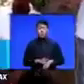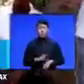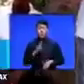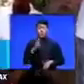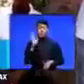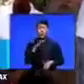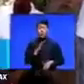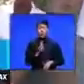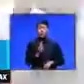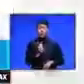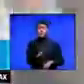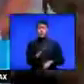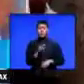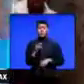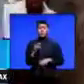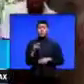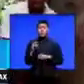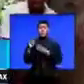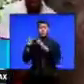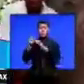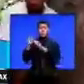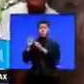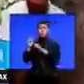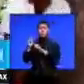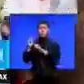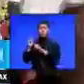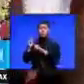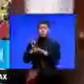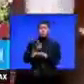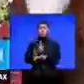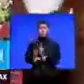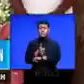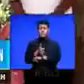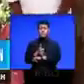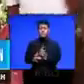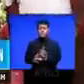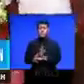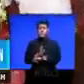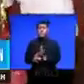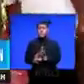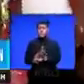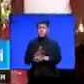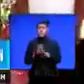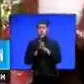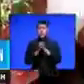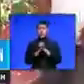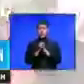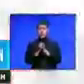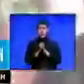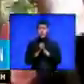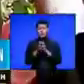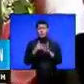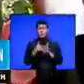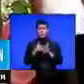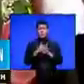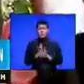sebelum Idul Fitri, iya. Cuma berpesan saja bilang doakan karena pas sudah mau naik kembali lagi ke Ilaga waktu itu.